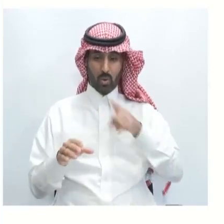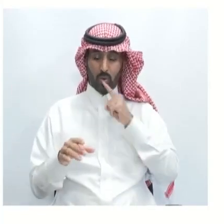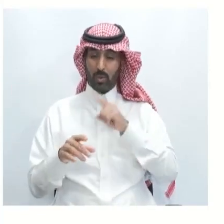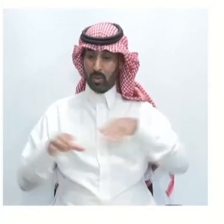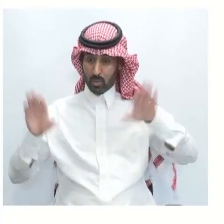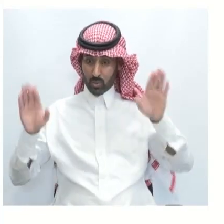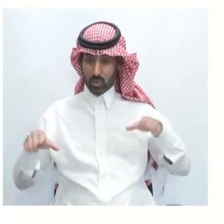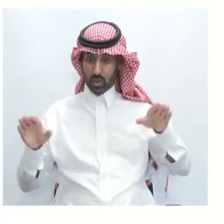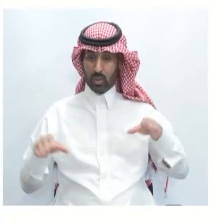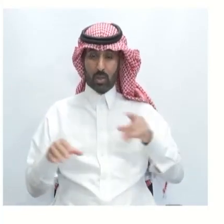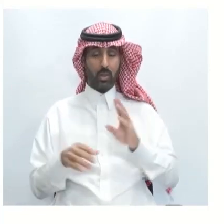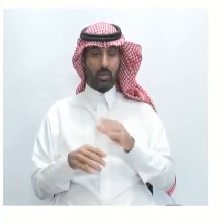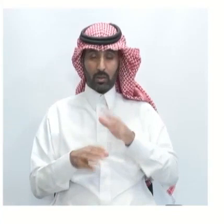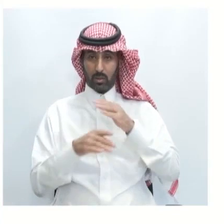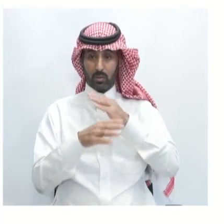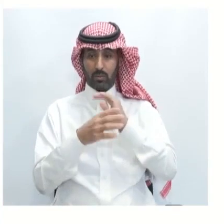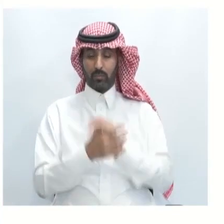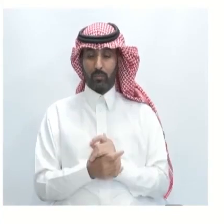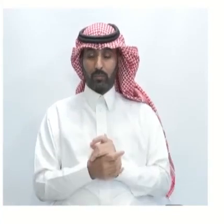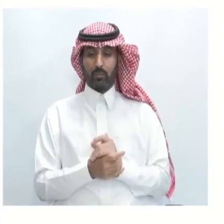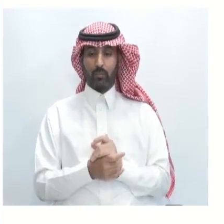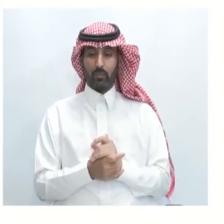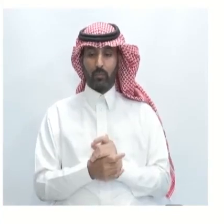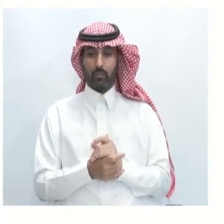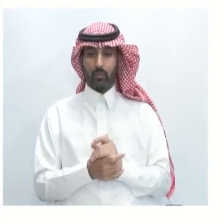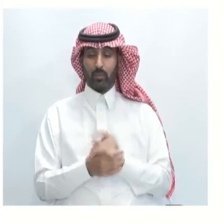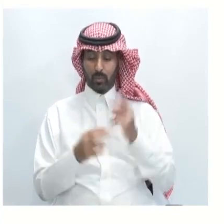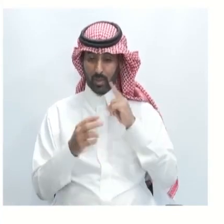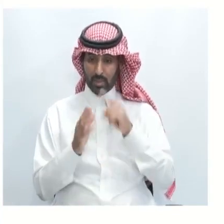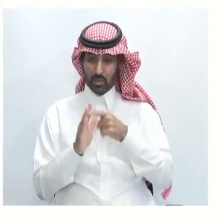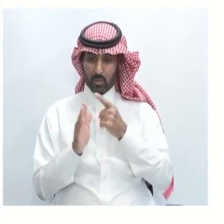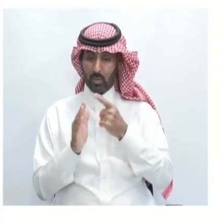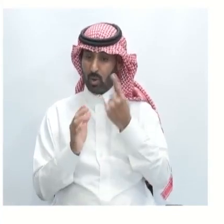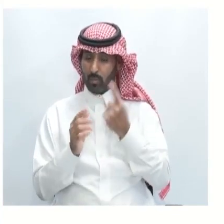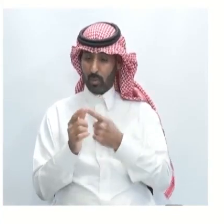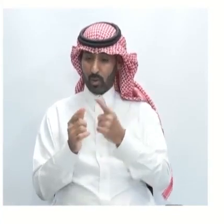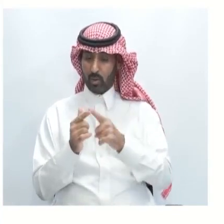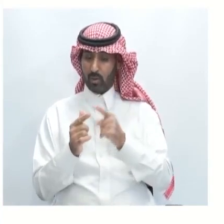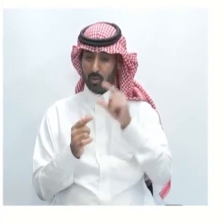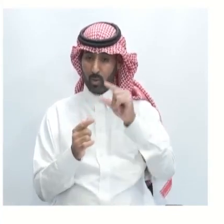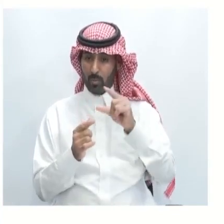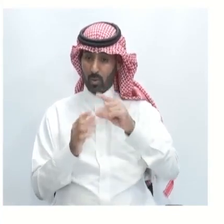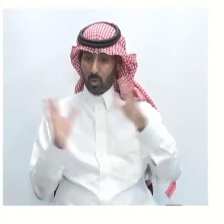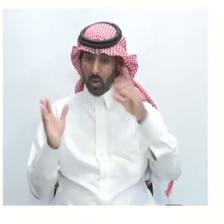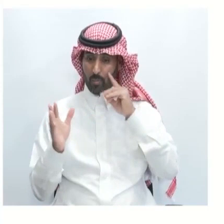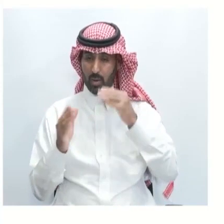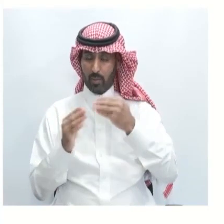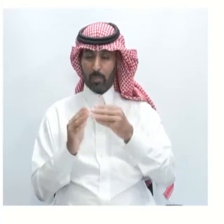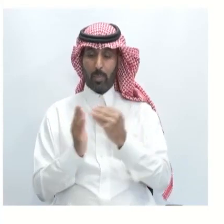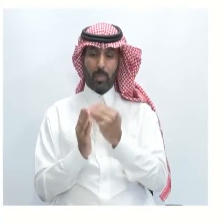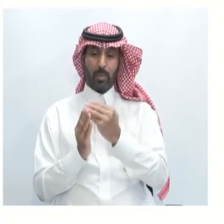جناحان يطير هذه مقدمه صغرى ومقدمه كبرى كليتين موجبتين